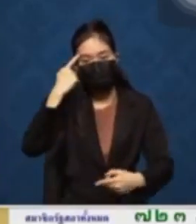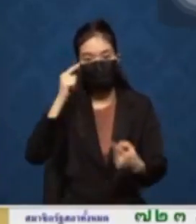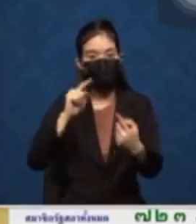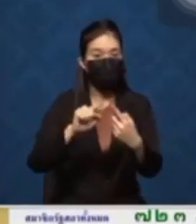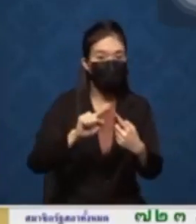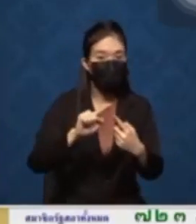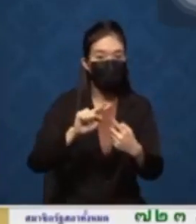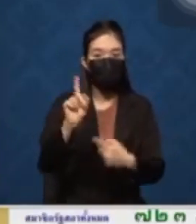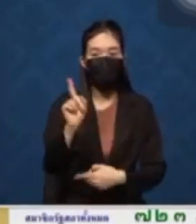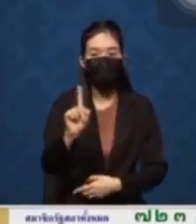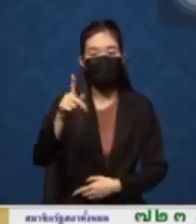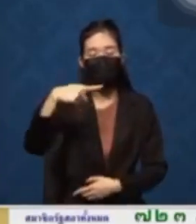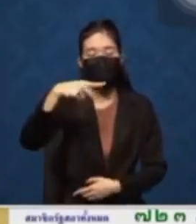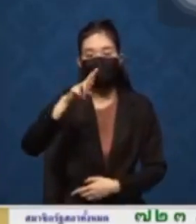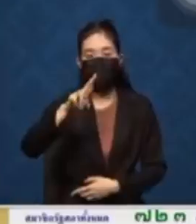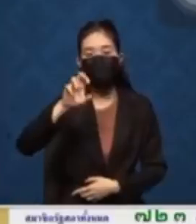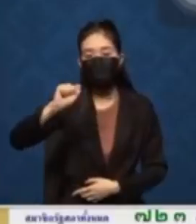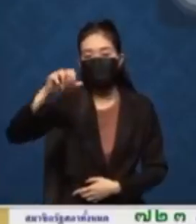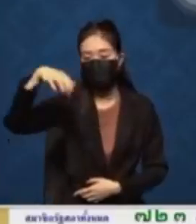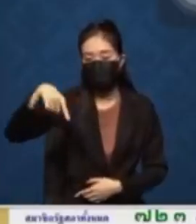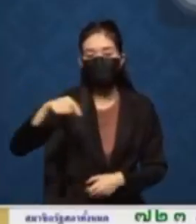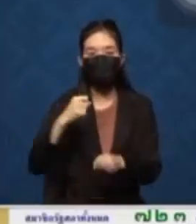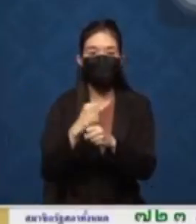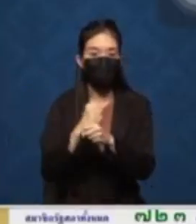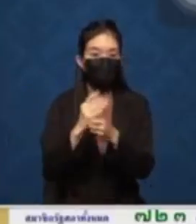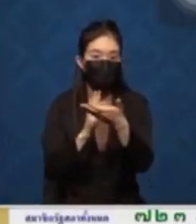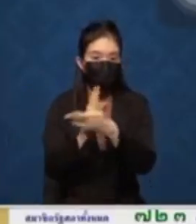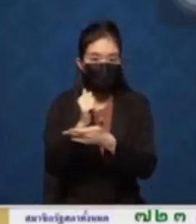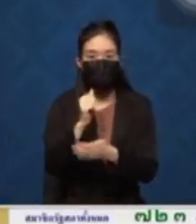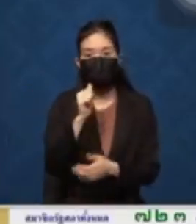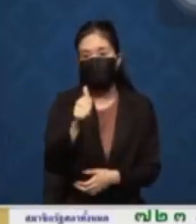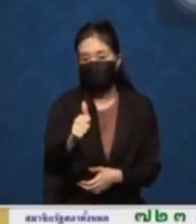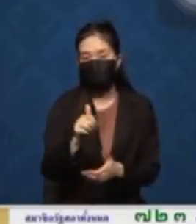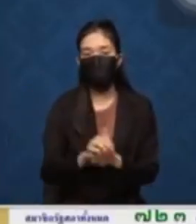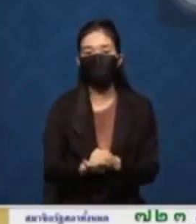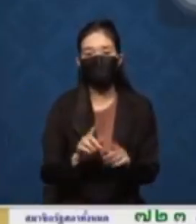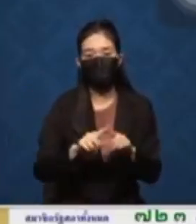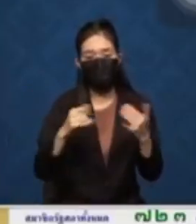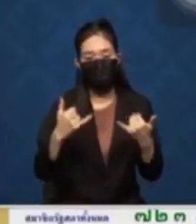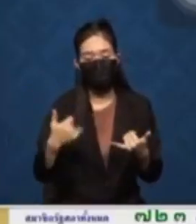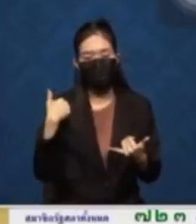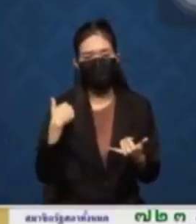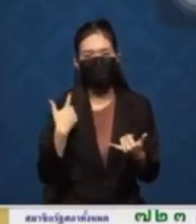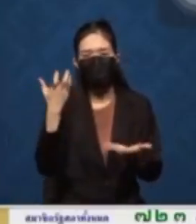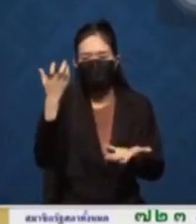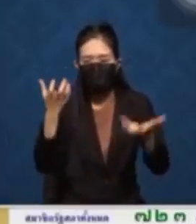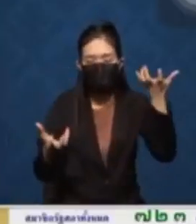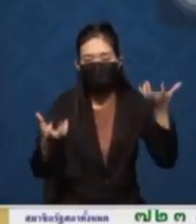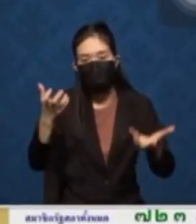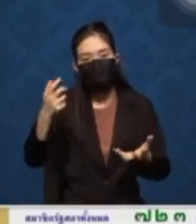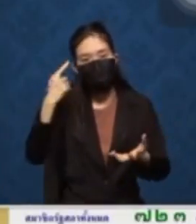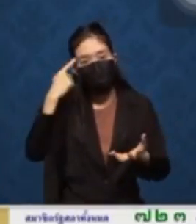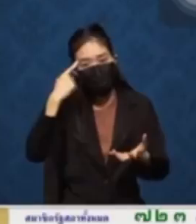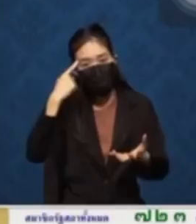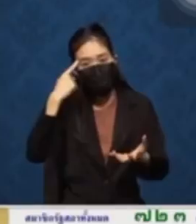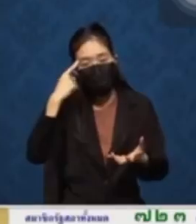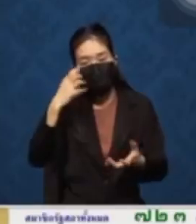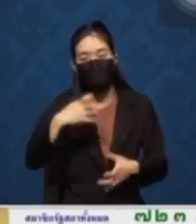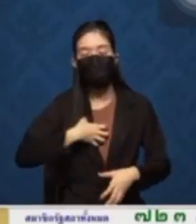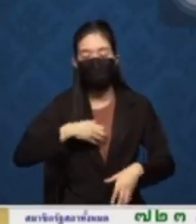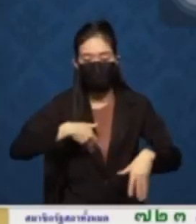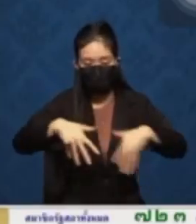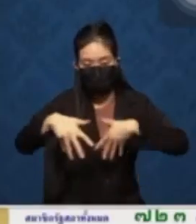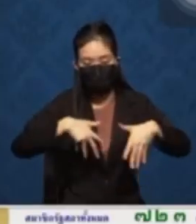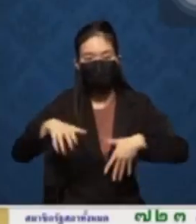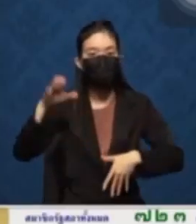ลี่ยนแปลงการปฏิรูปศาลรัฐธรรมนูญครับก็ไม่ได้จะทำลายความเป็นอิสระของระบบตุลาการแต่จะทำให้ประชาชนนั้นกลับมาเชื่อมั่นในความเป็นกล